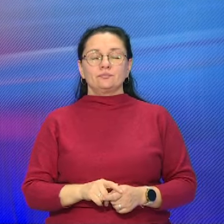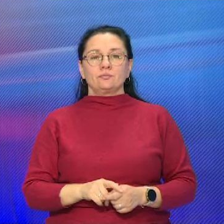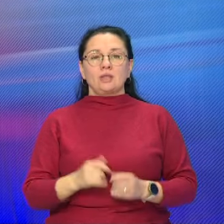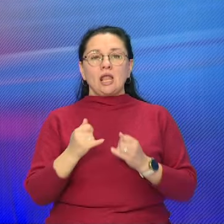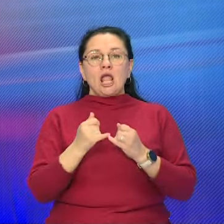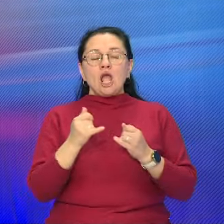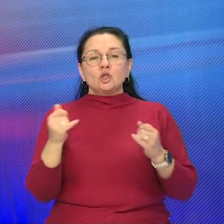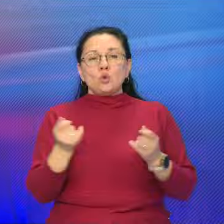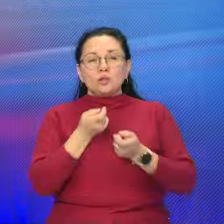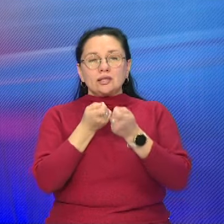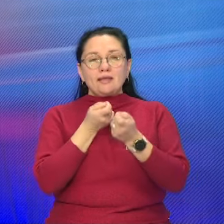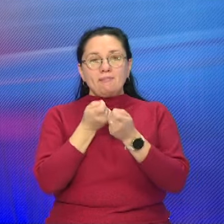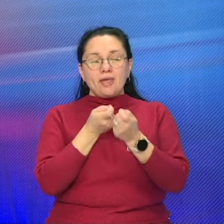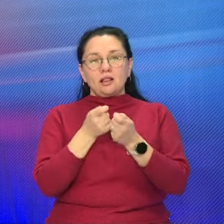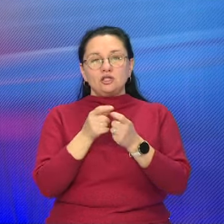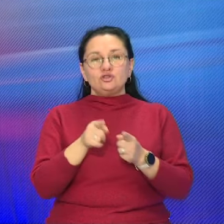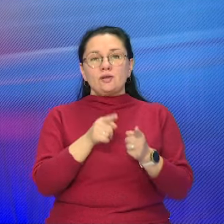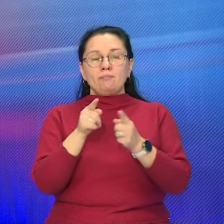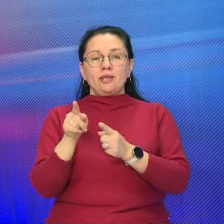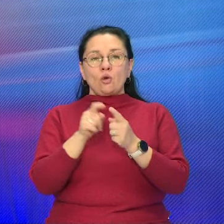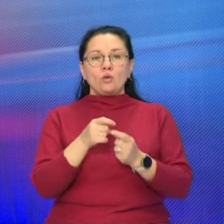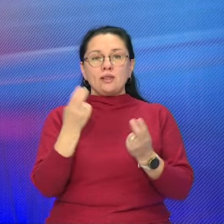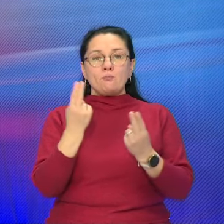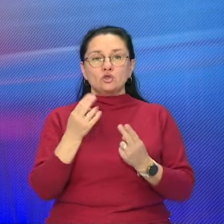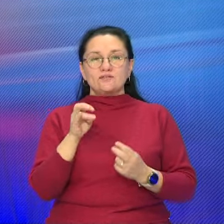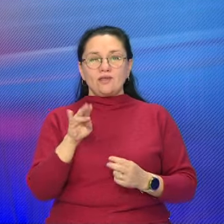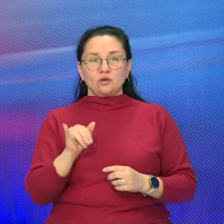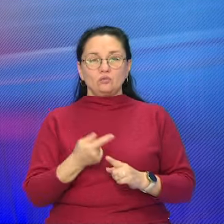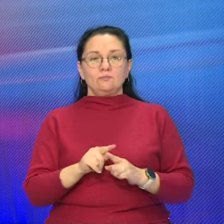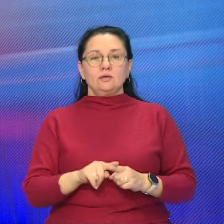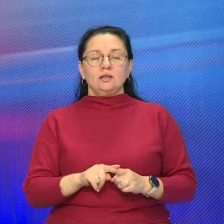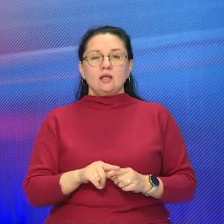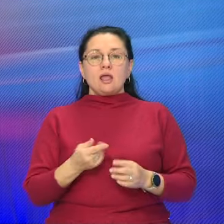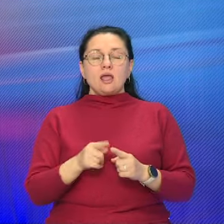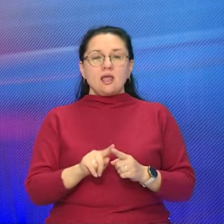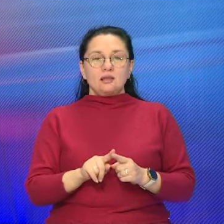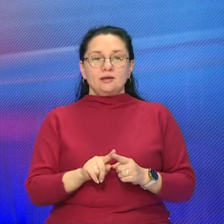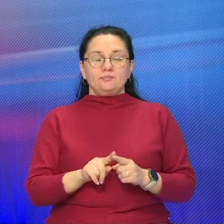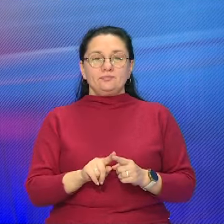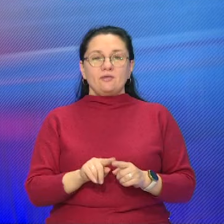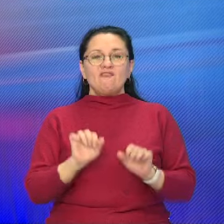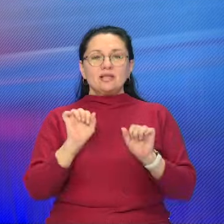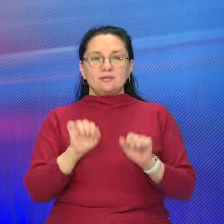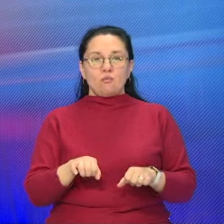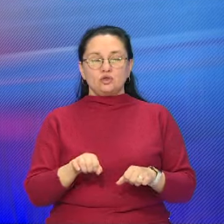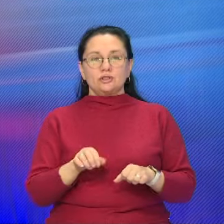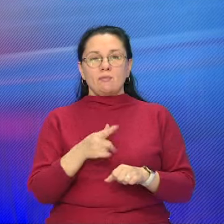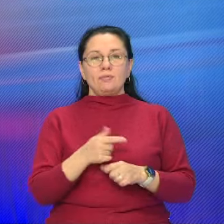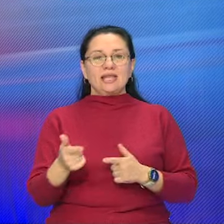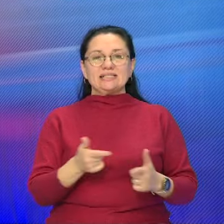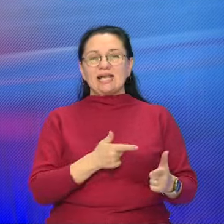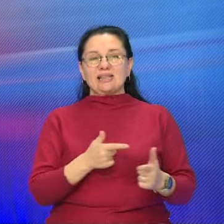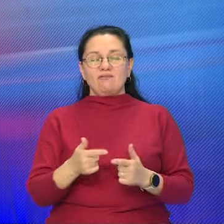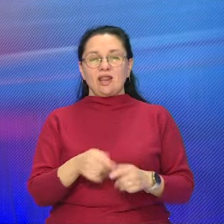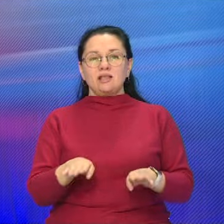тонкие нюансные переходы, цветовые ниток. Это, в принципе, вот стало возможно при изготовлении